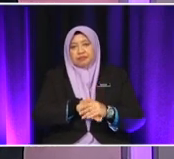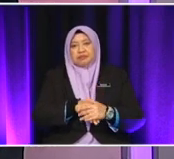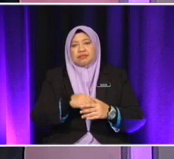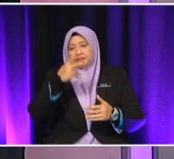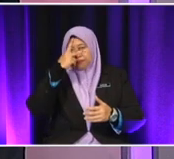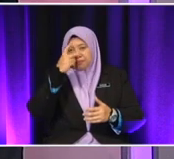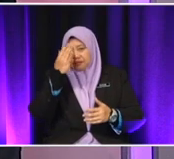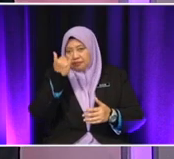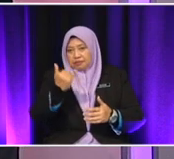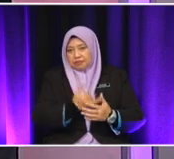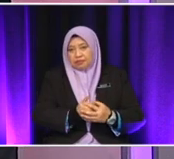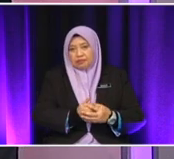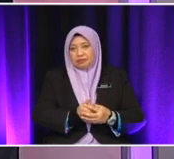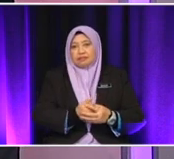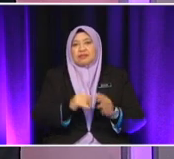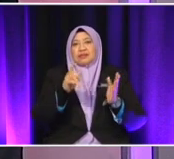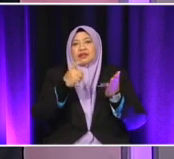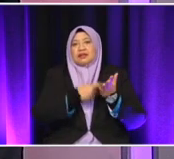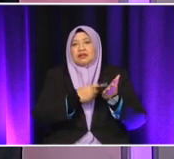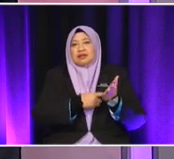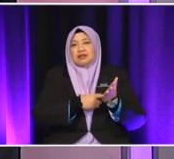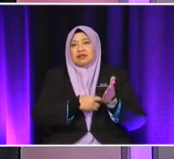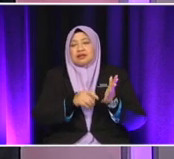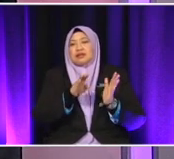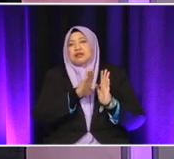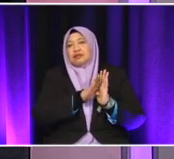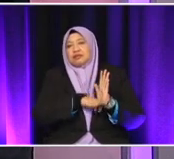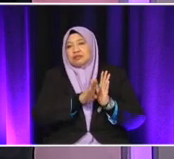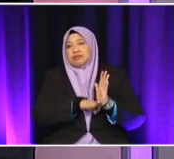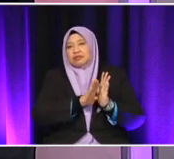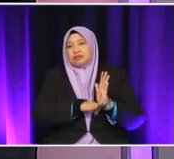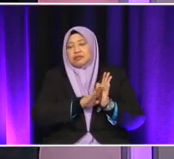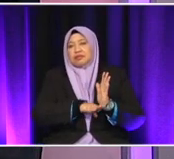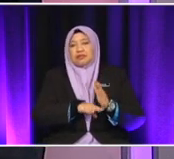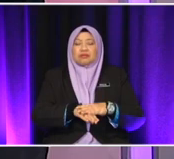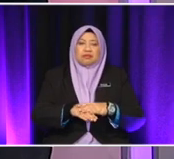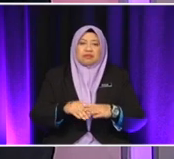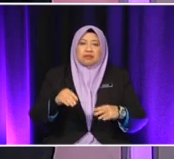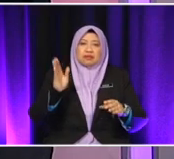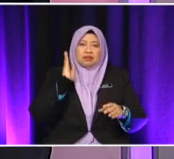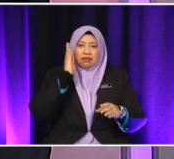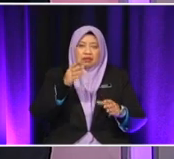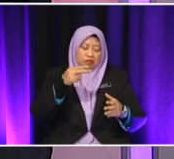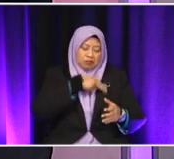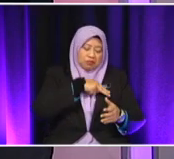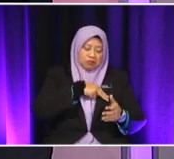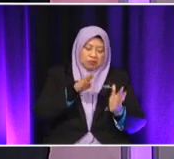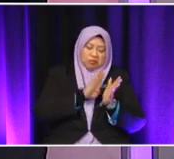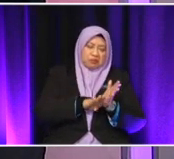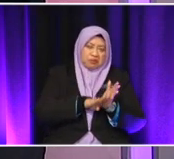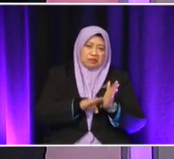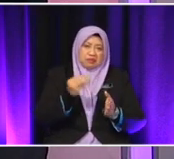kenapa coba ketika harga murah sudah pasti keuntungan Firma atau pengeluar atau menjadi semakin